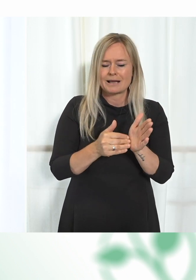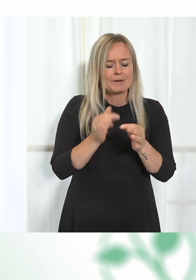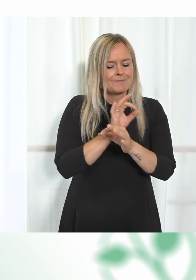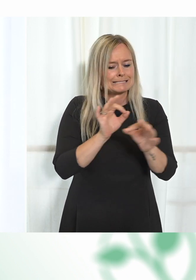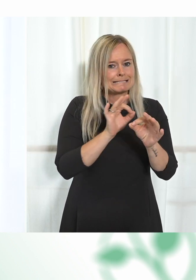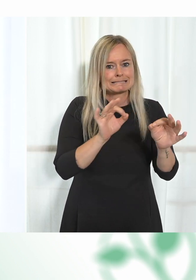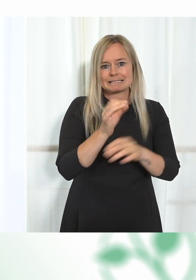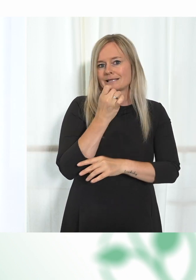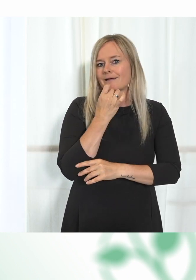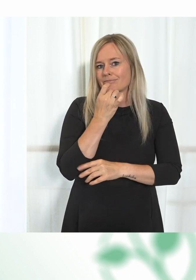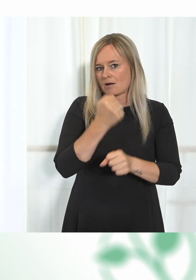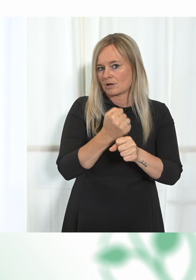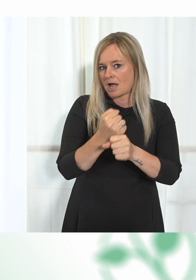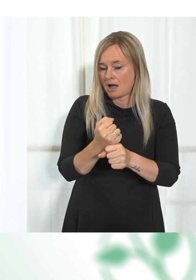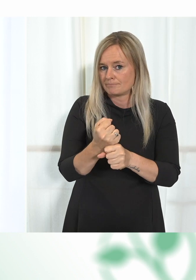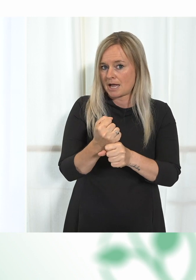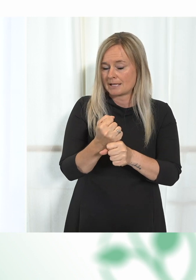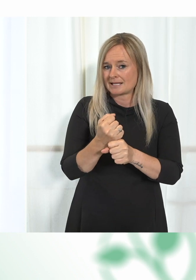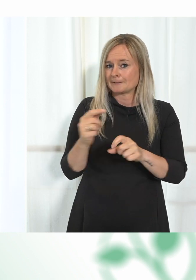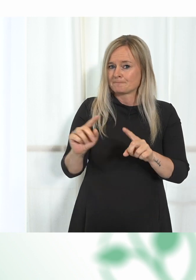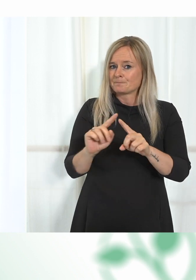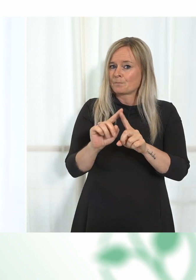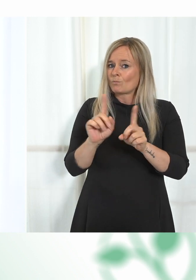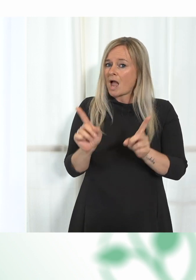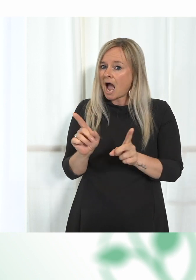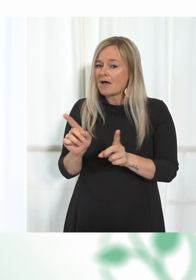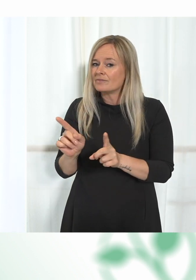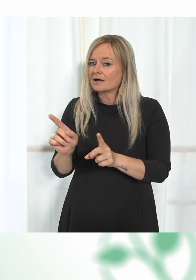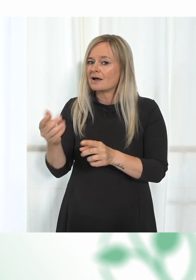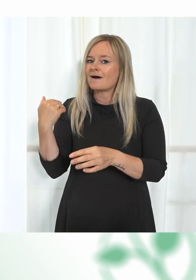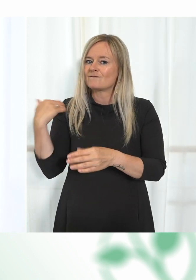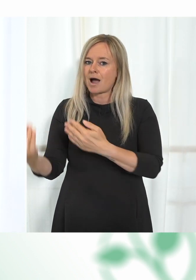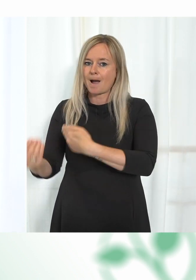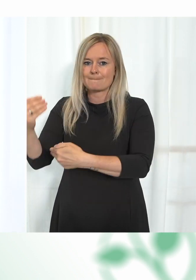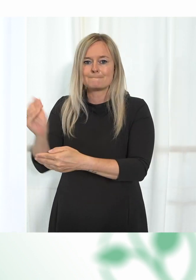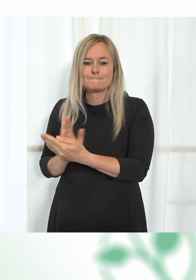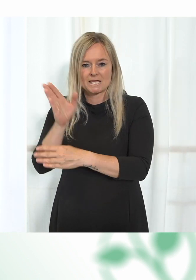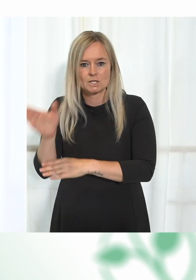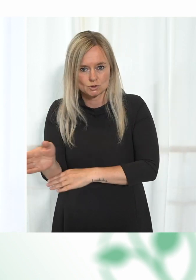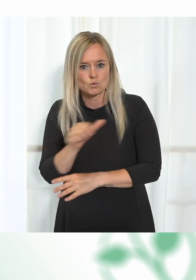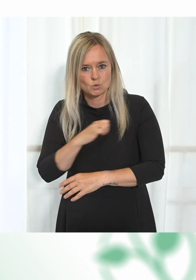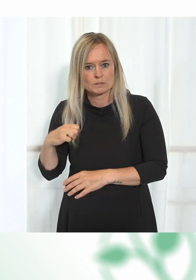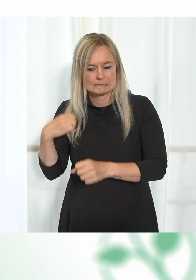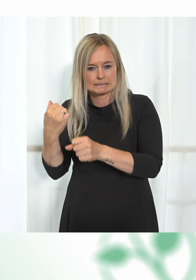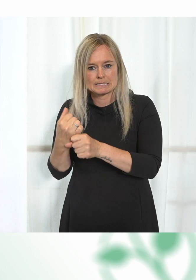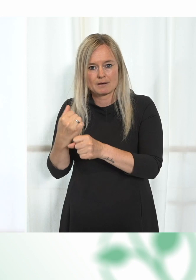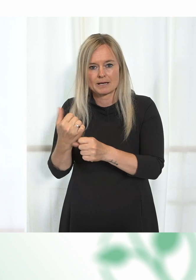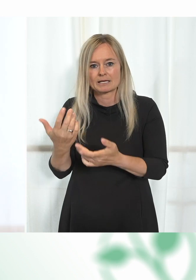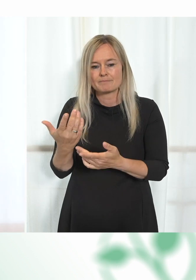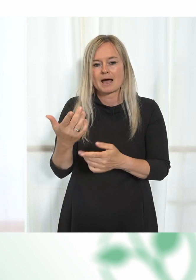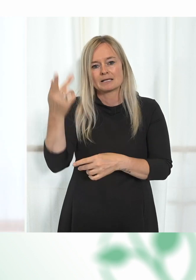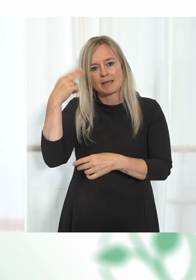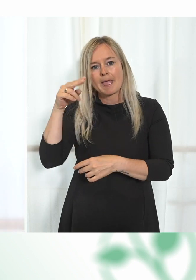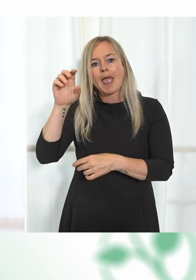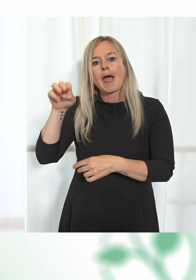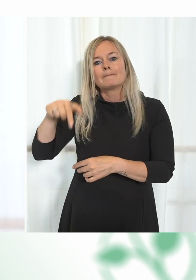gemacht. Und ganz beeindruckend war ein Besuch, den ich mit Michael Pichler, der ja die